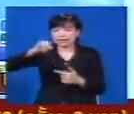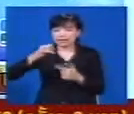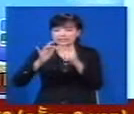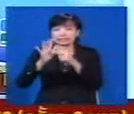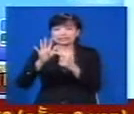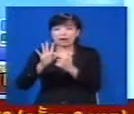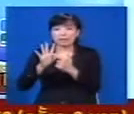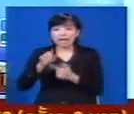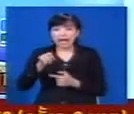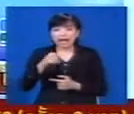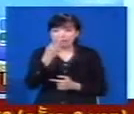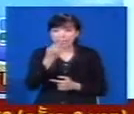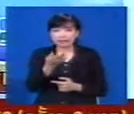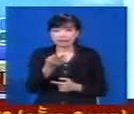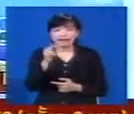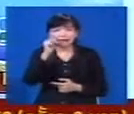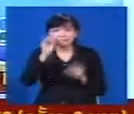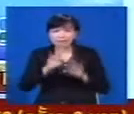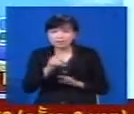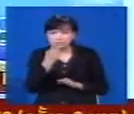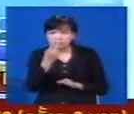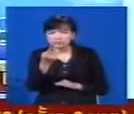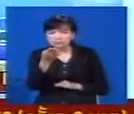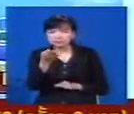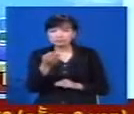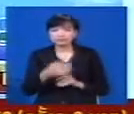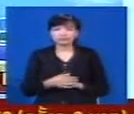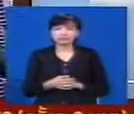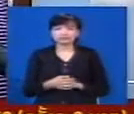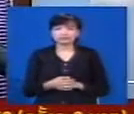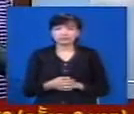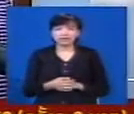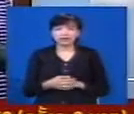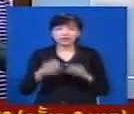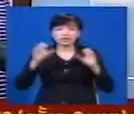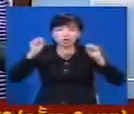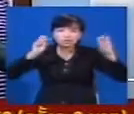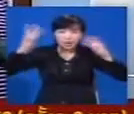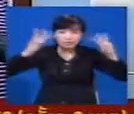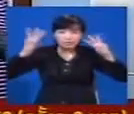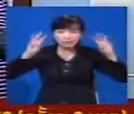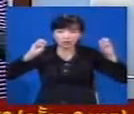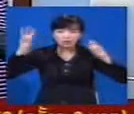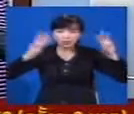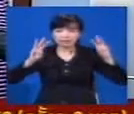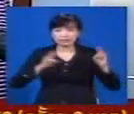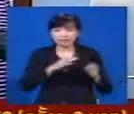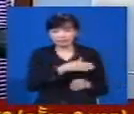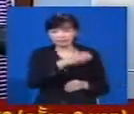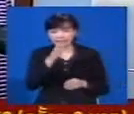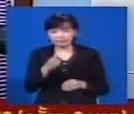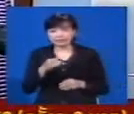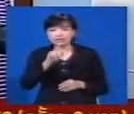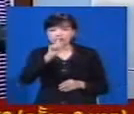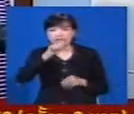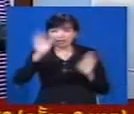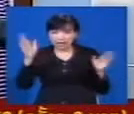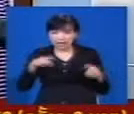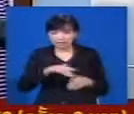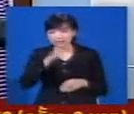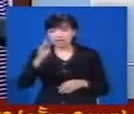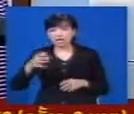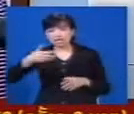ตอนนี้ระดับน้ำเป็นยังไงครับท่าน ดูจากตั้งแต่จังหวัดนครสวรรค์น้ำไหลจากนครสวรรค์มาเขื่อนเจ้าพระยาที่ชัยนาทมาสิงห์บุรีอ่